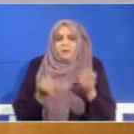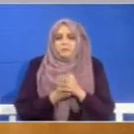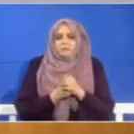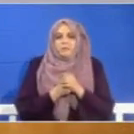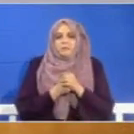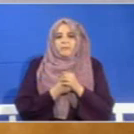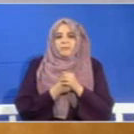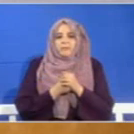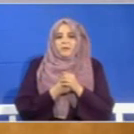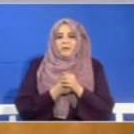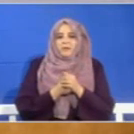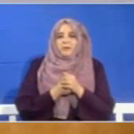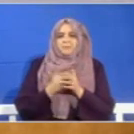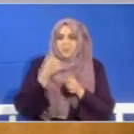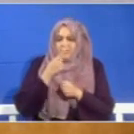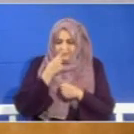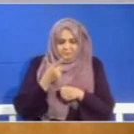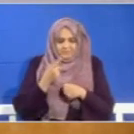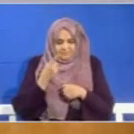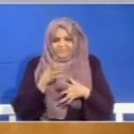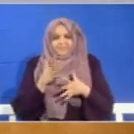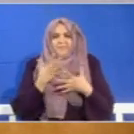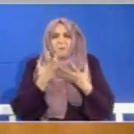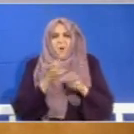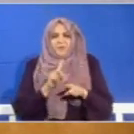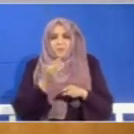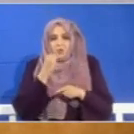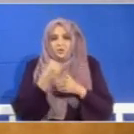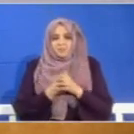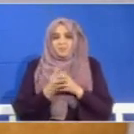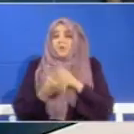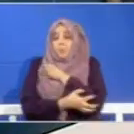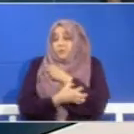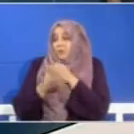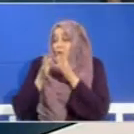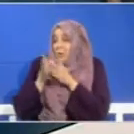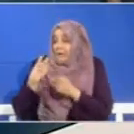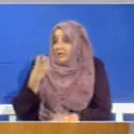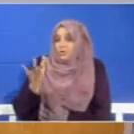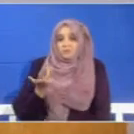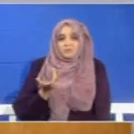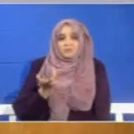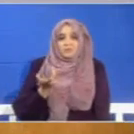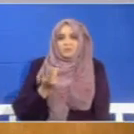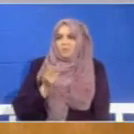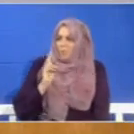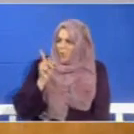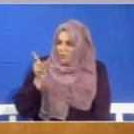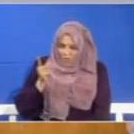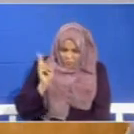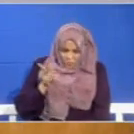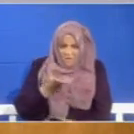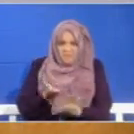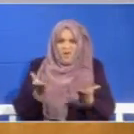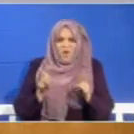وربما تتقزز منها الأنفس. نعم. الفقير سأل الغني قالوا يا أخي لما عليك كل